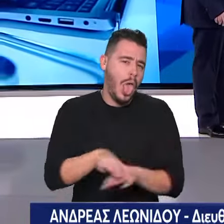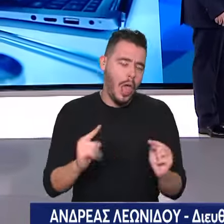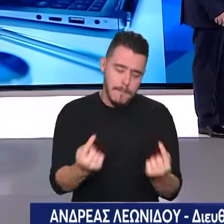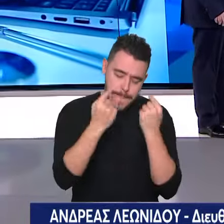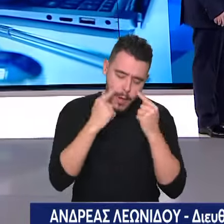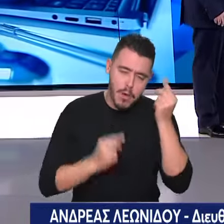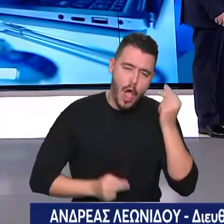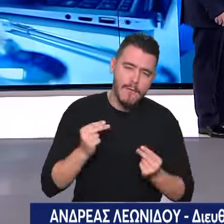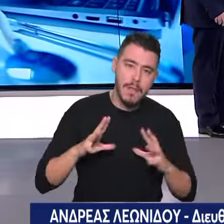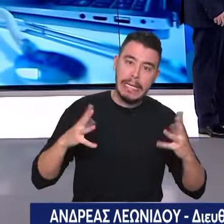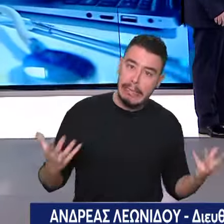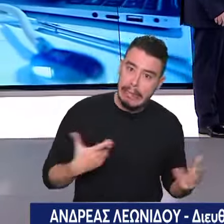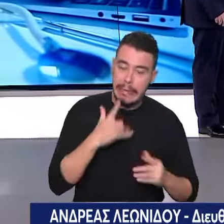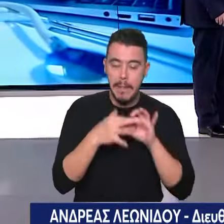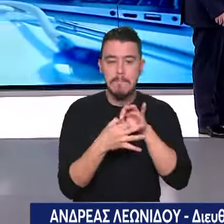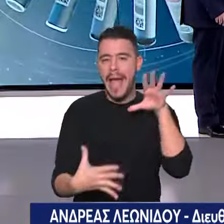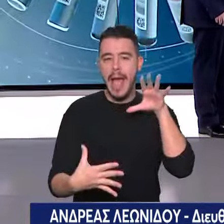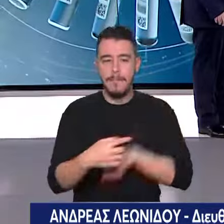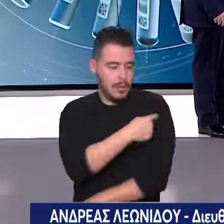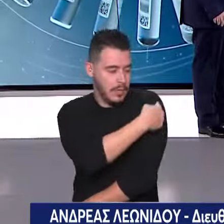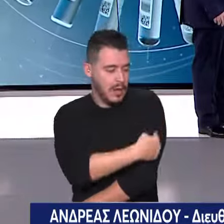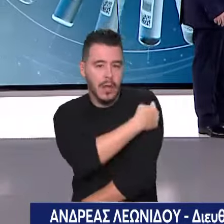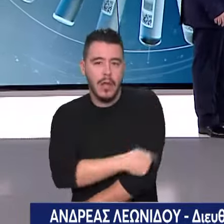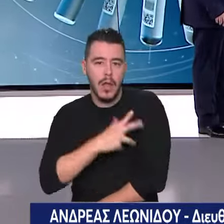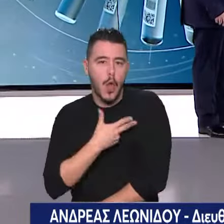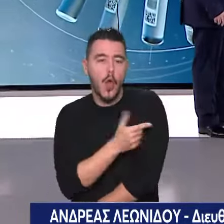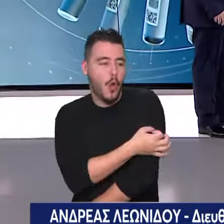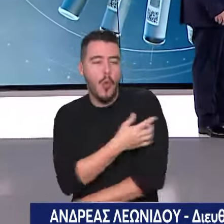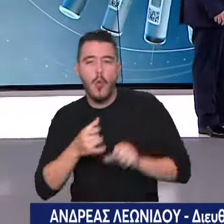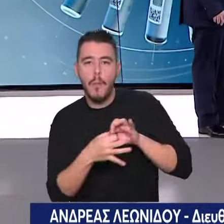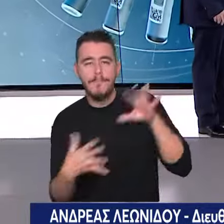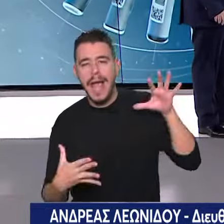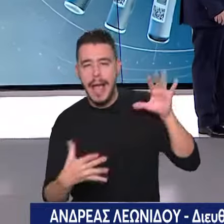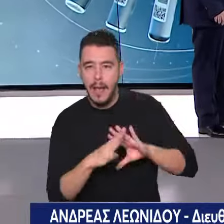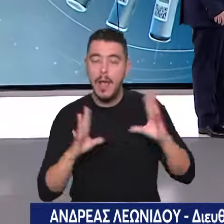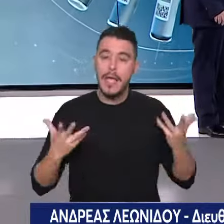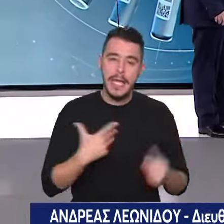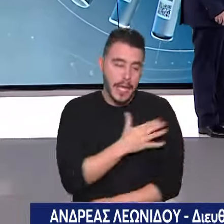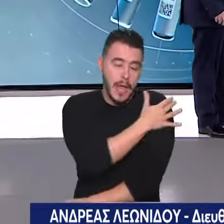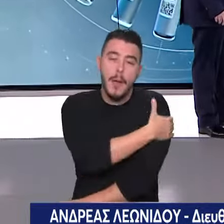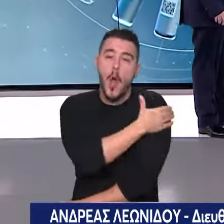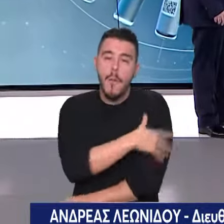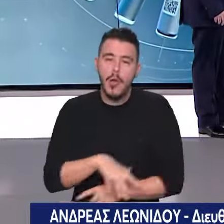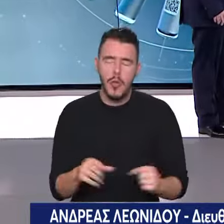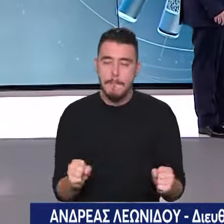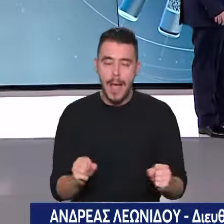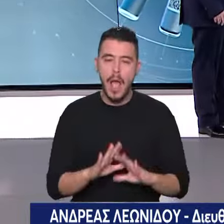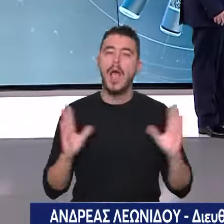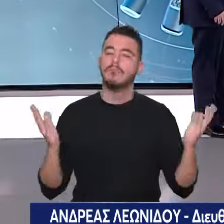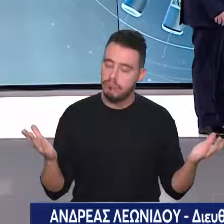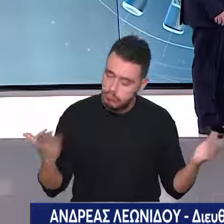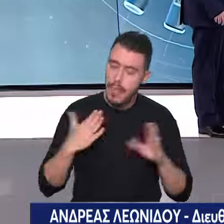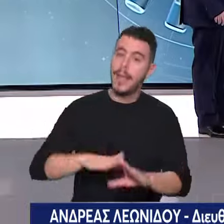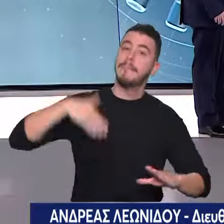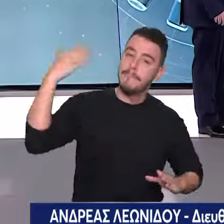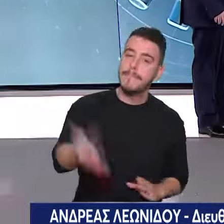όπως μια ρήξη τένοντα ώμου, ένα κόψιμο του τένοντα, ή αν έχει παγώσει ο ώμος, τότε πλέον προχωράμε στην ελάχιστα επεμβατική